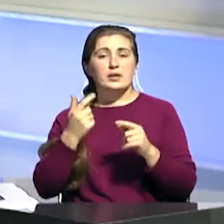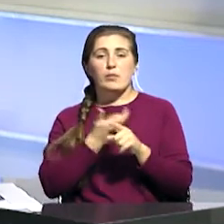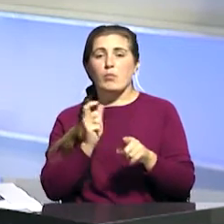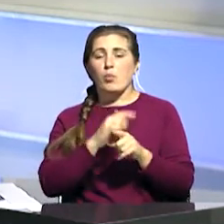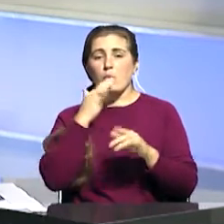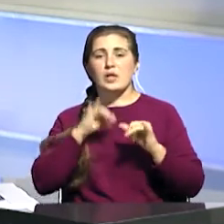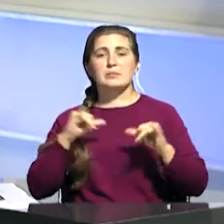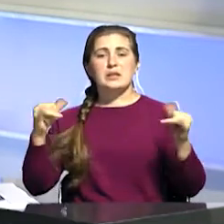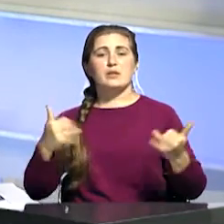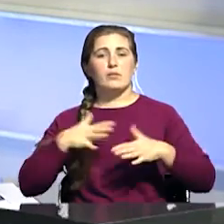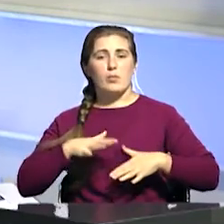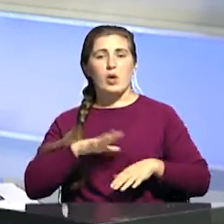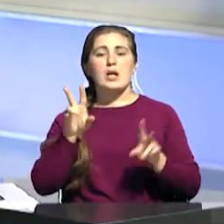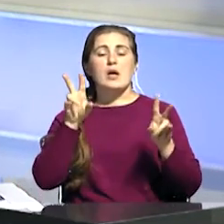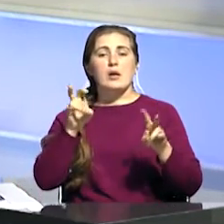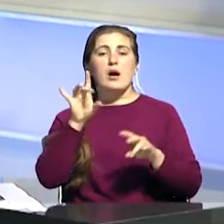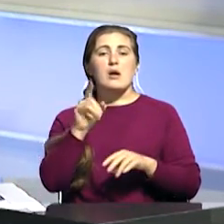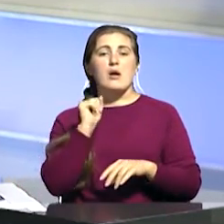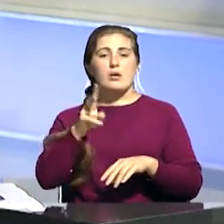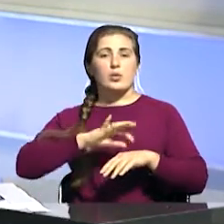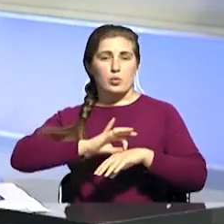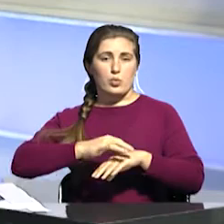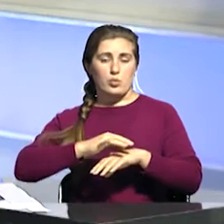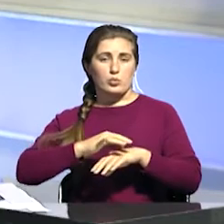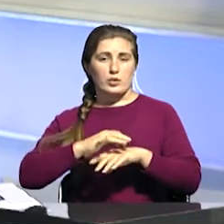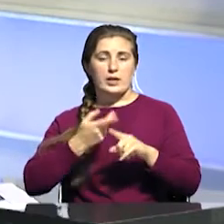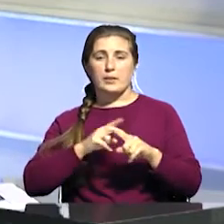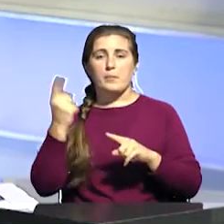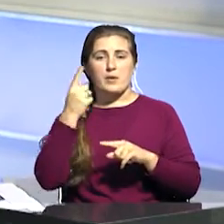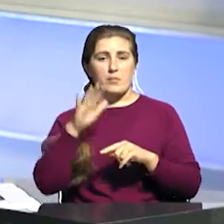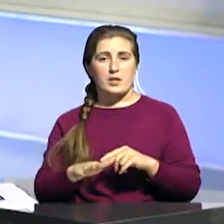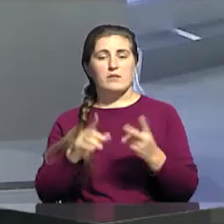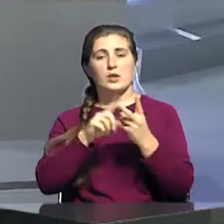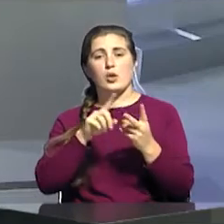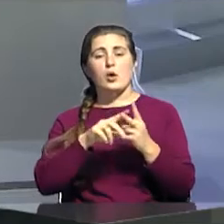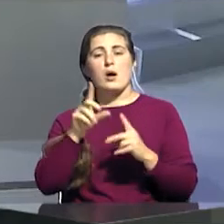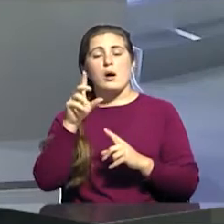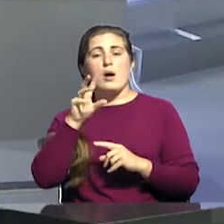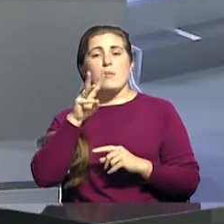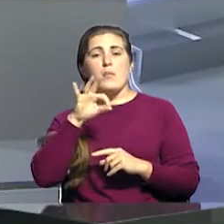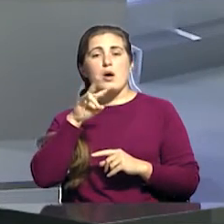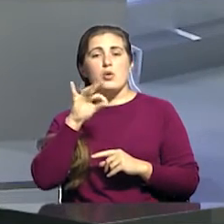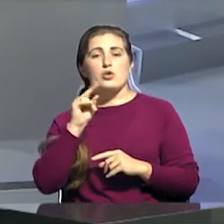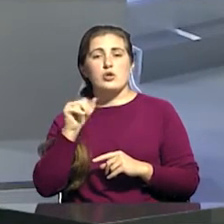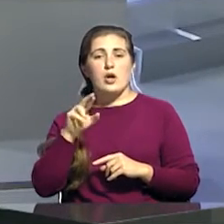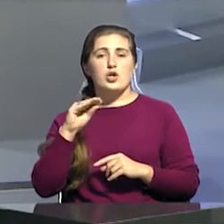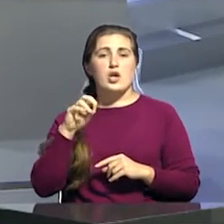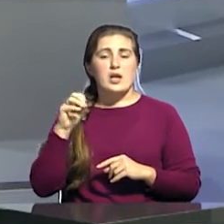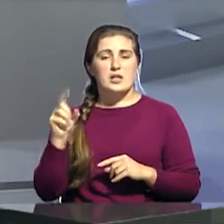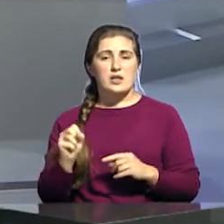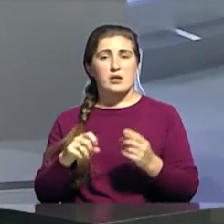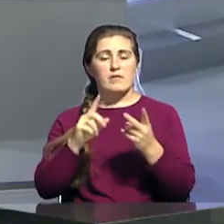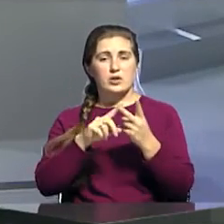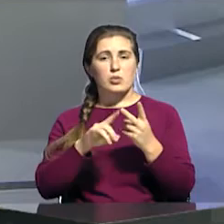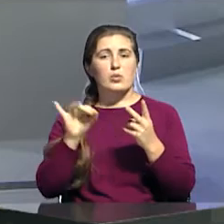Крыму? Рак кожи, безусловно, это первое. Молочная железа, это второе. Потом